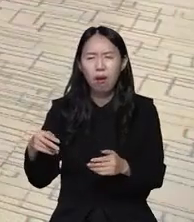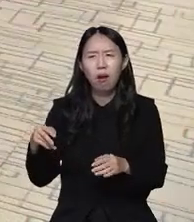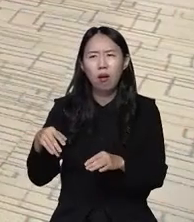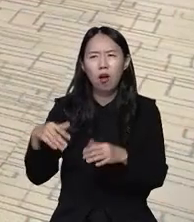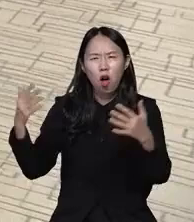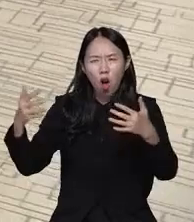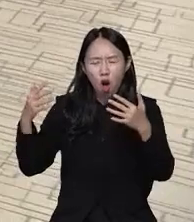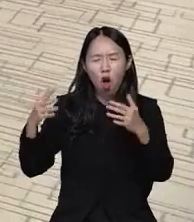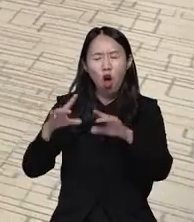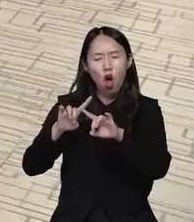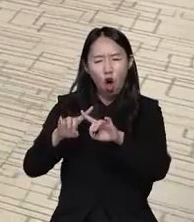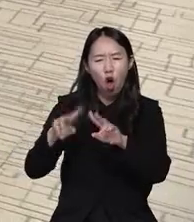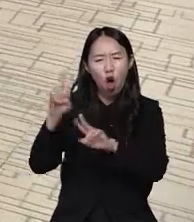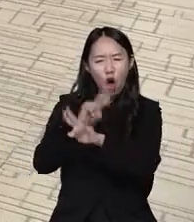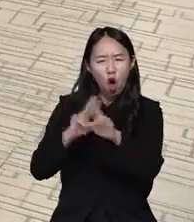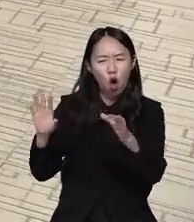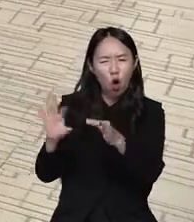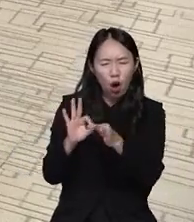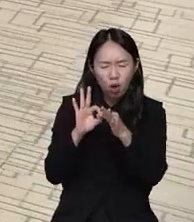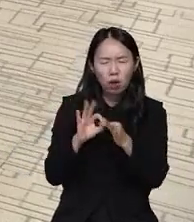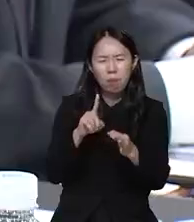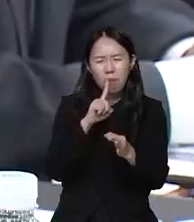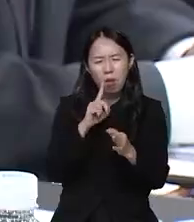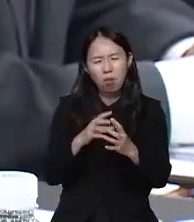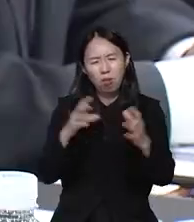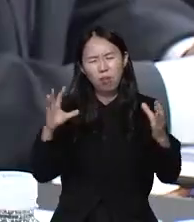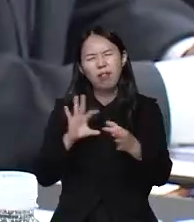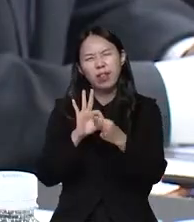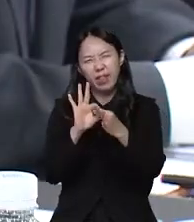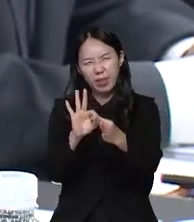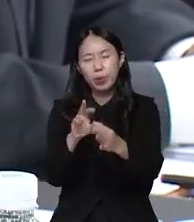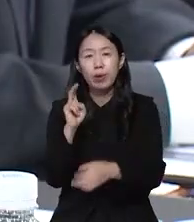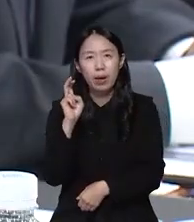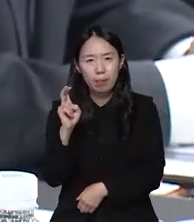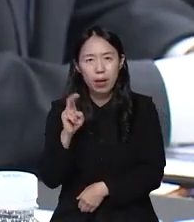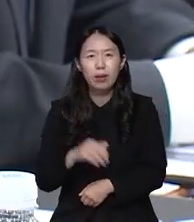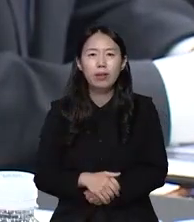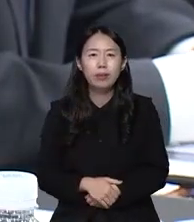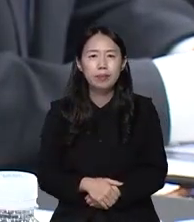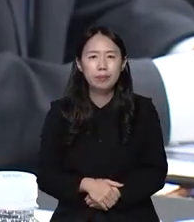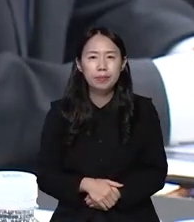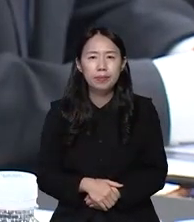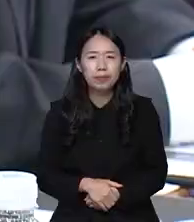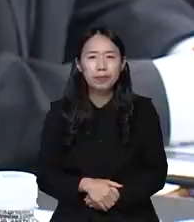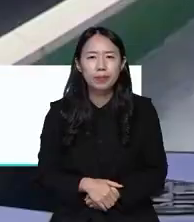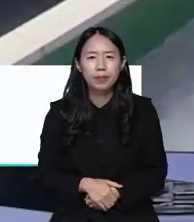해상풍력발전 전력 송배전망을 둘러싼 논란으로 이어질 전망입니다. KBC 고울입니다.